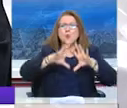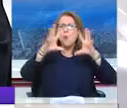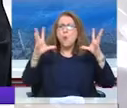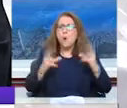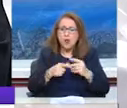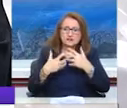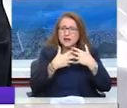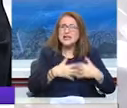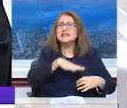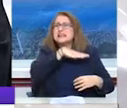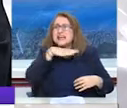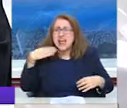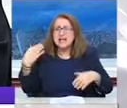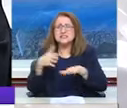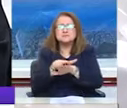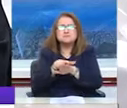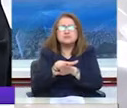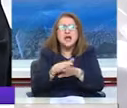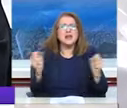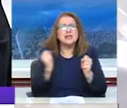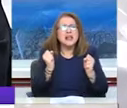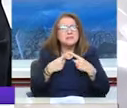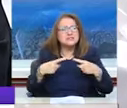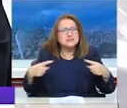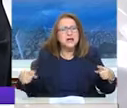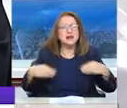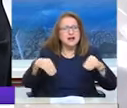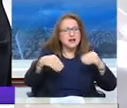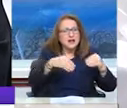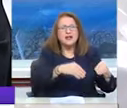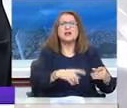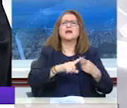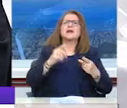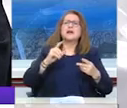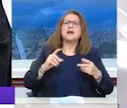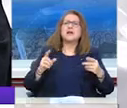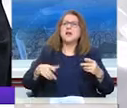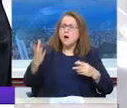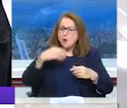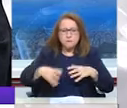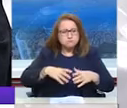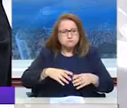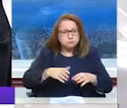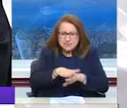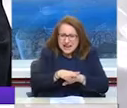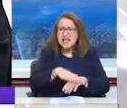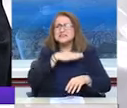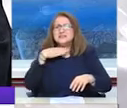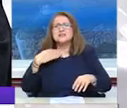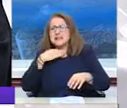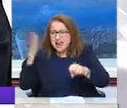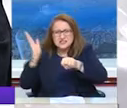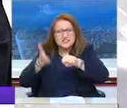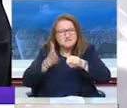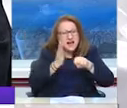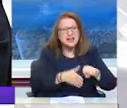και συντήρηση κρέατος, ψαριών, φρούτων και λαχανικών, χοντρικό εμπόριο και εμπορική αντιπρόσωπη τροφίμων, κρέατος, ψαριών, γαλακτοκομικών, φρούτων